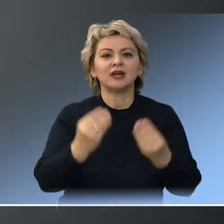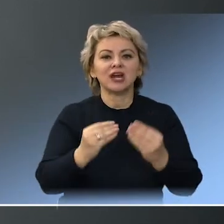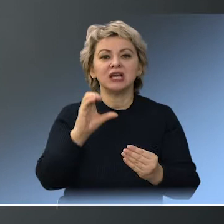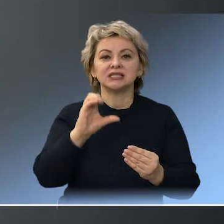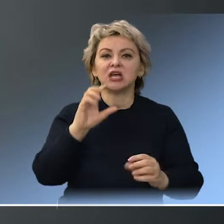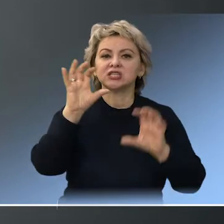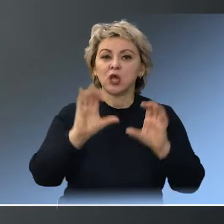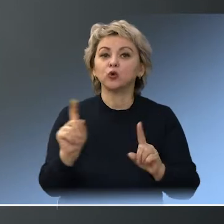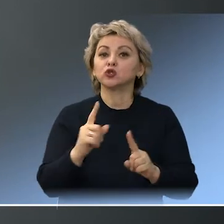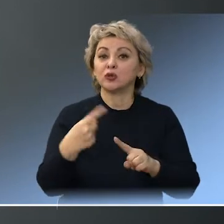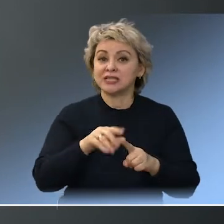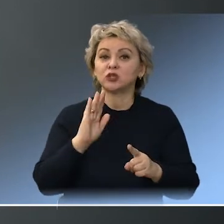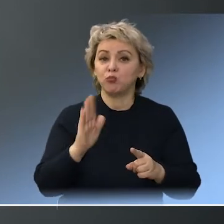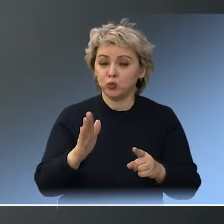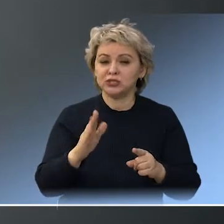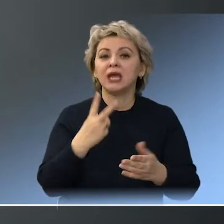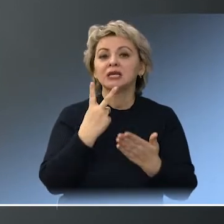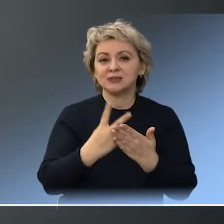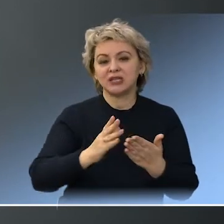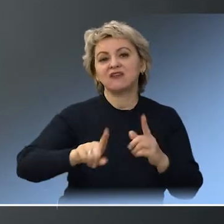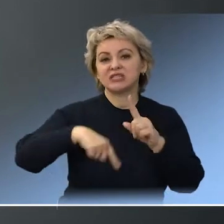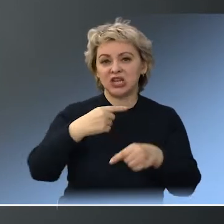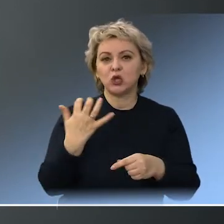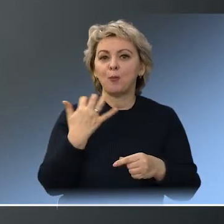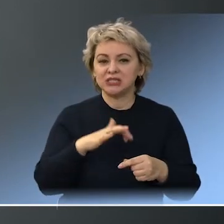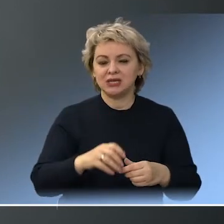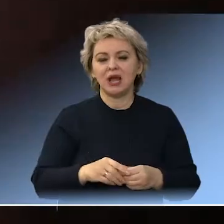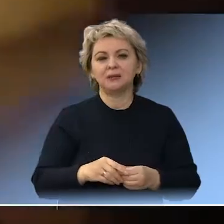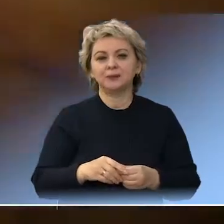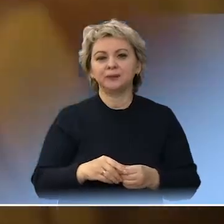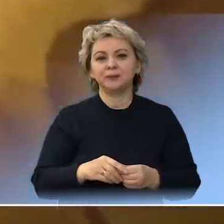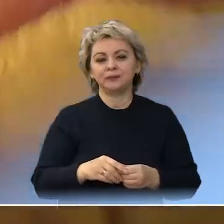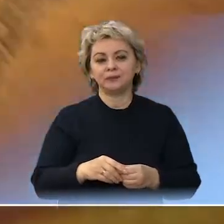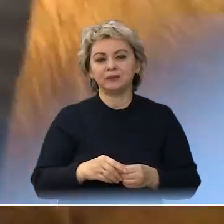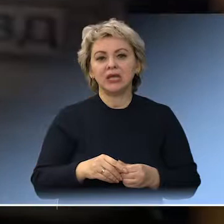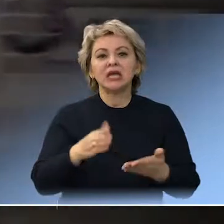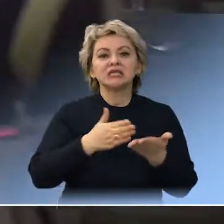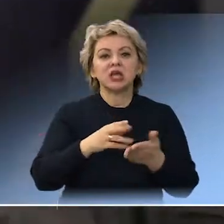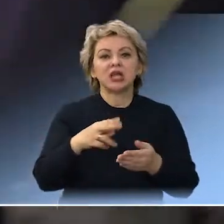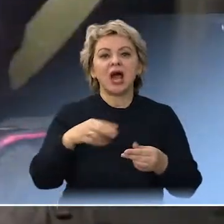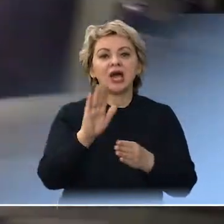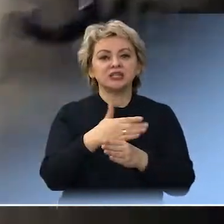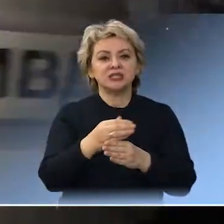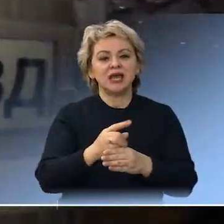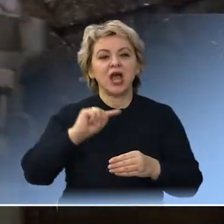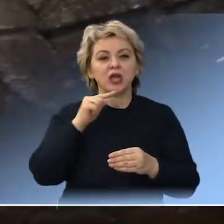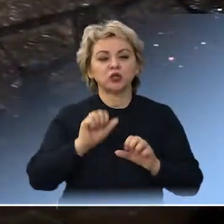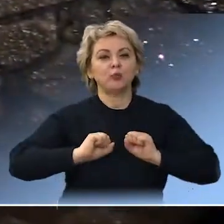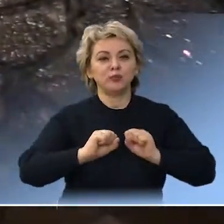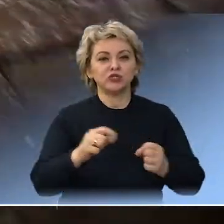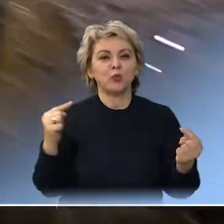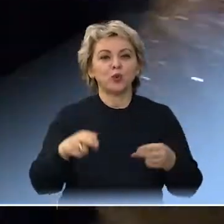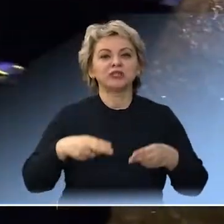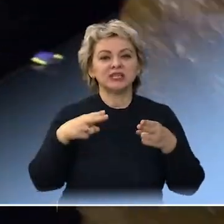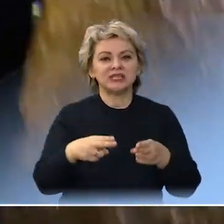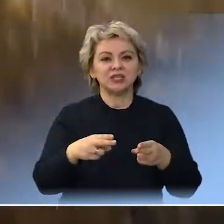и что им за это теперь грозит, смотрите в нашем следующем материале. Сотрудники отдела экономической безопасности и